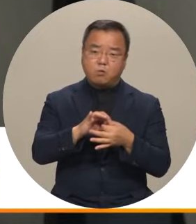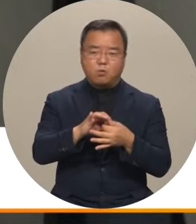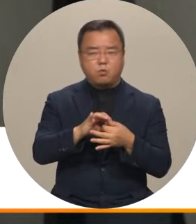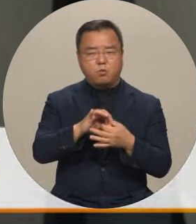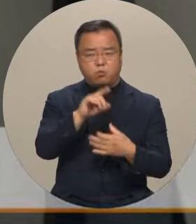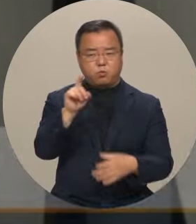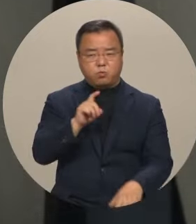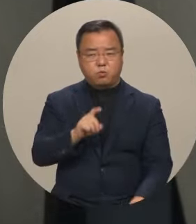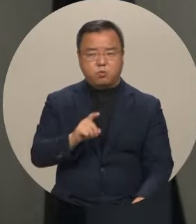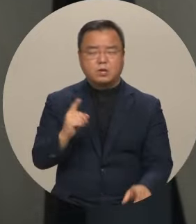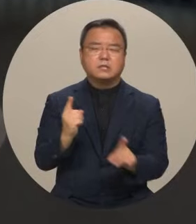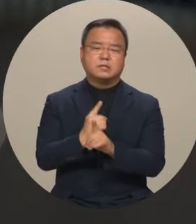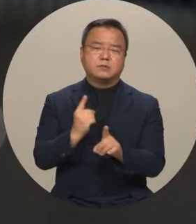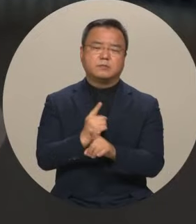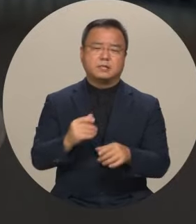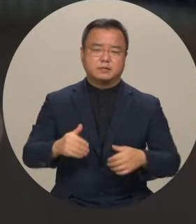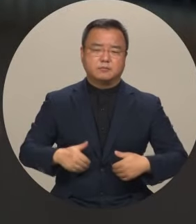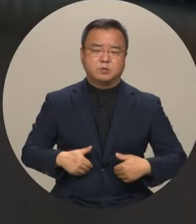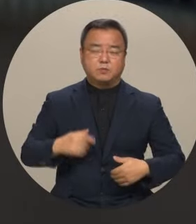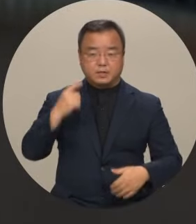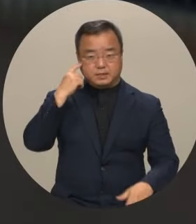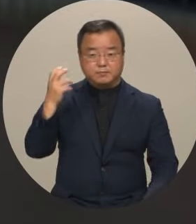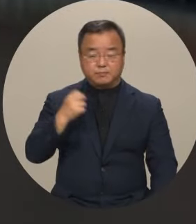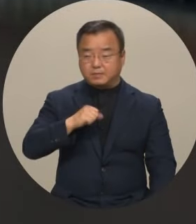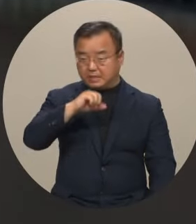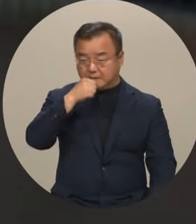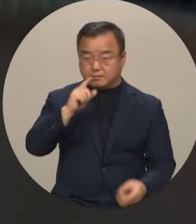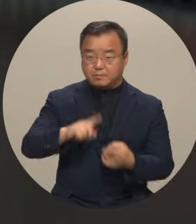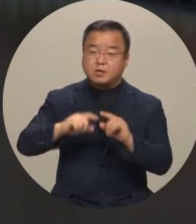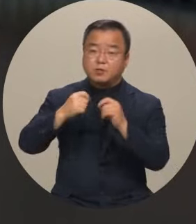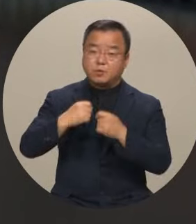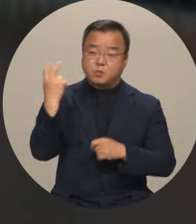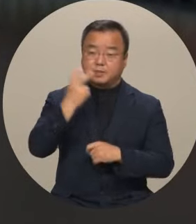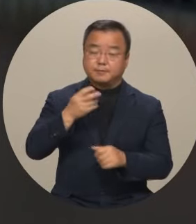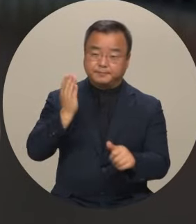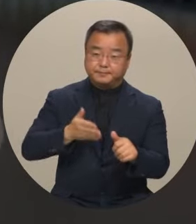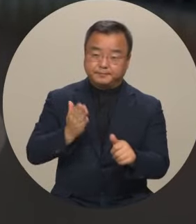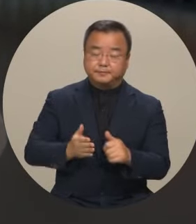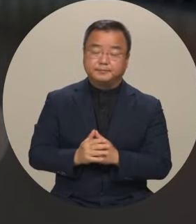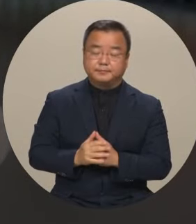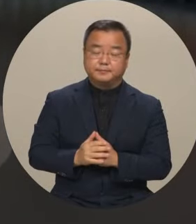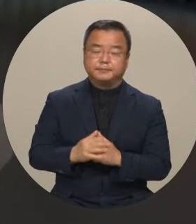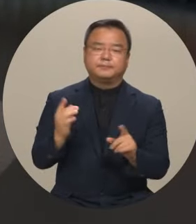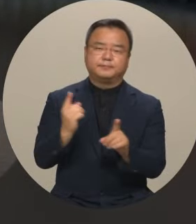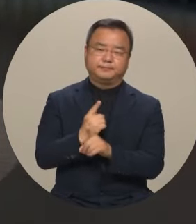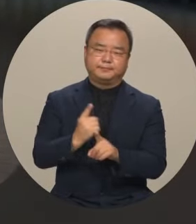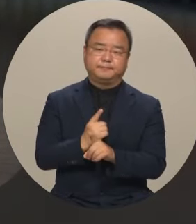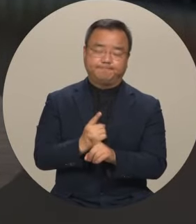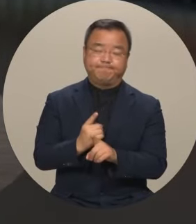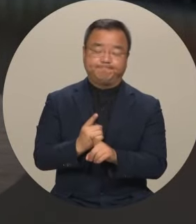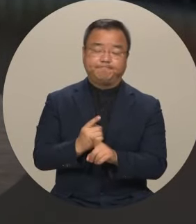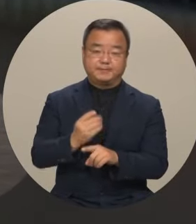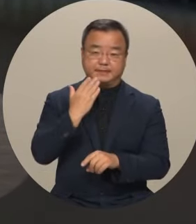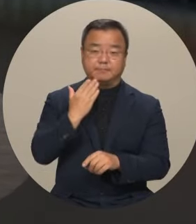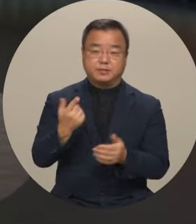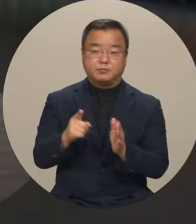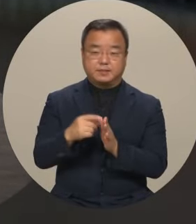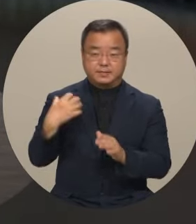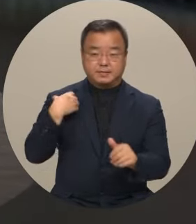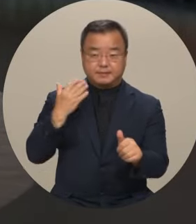보면서 이건 시정해야 다네 예산에 대한 부분도 꼼꼼하게 살펴보시고 정말 개선책이 마련될 수 있도록 큰 역할해